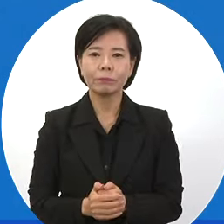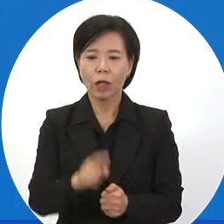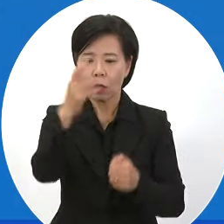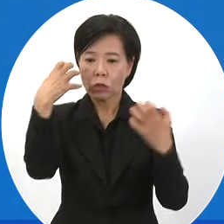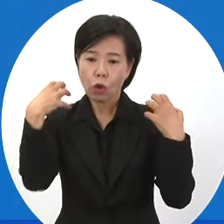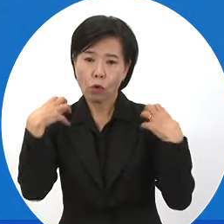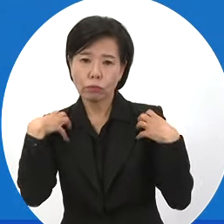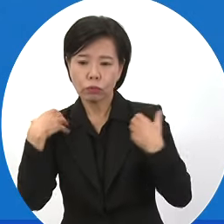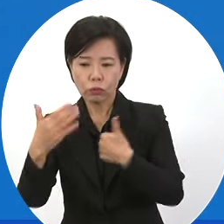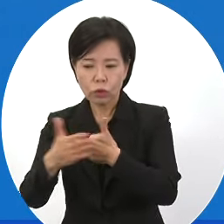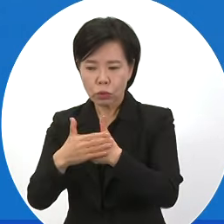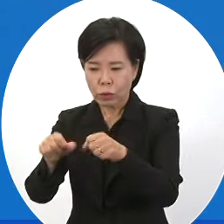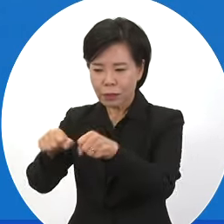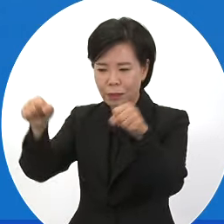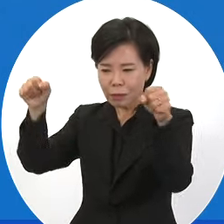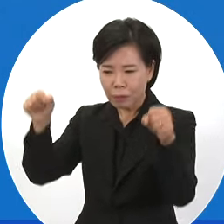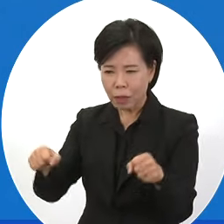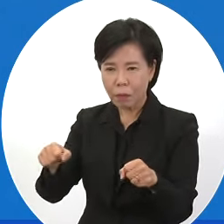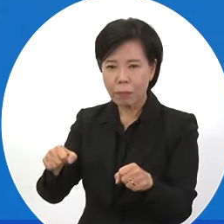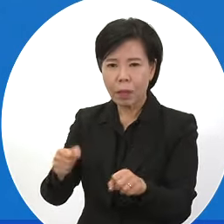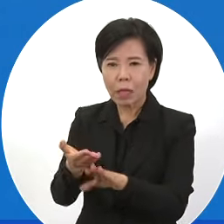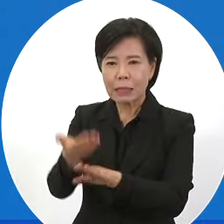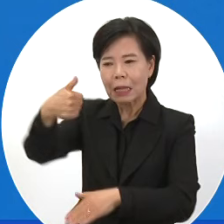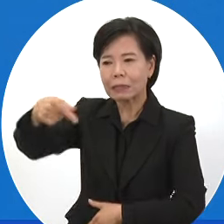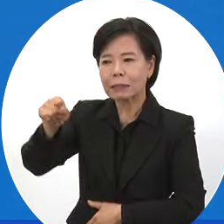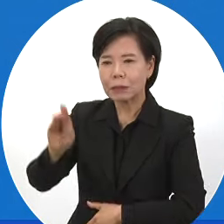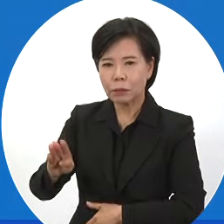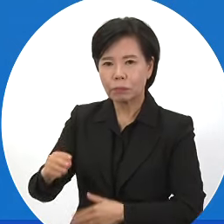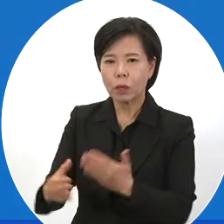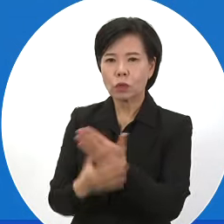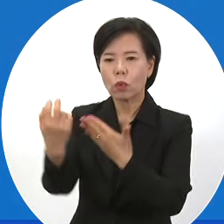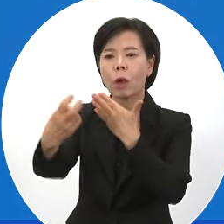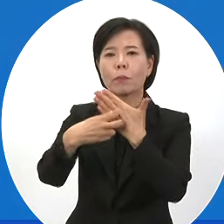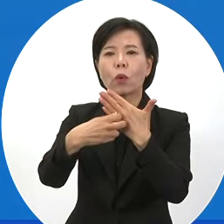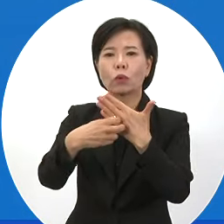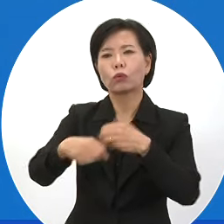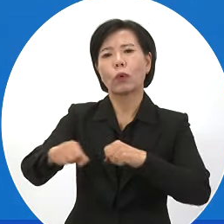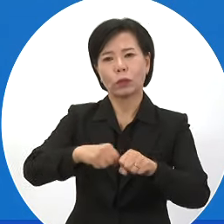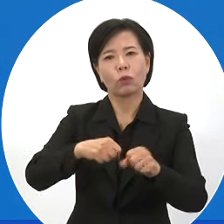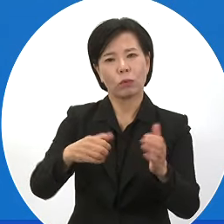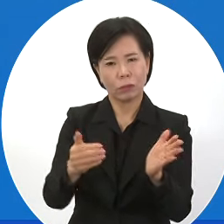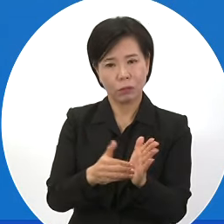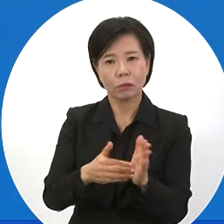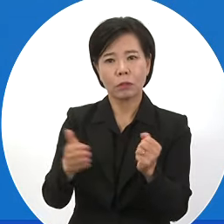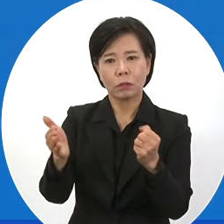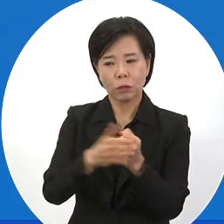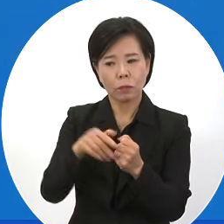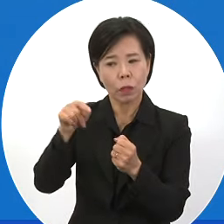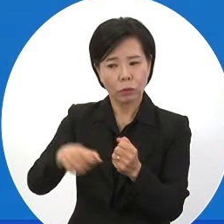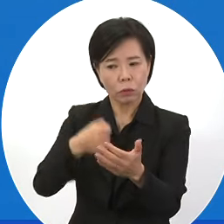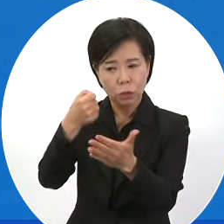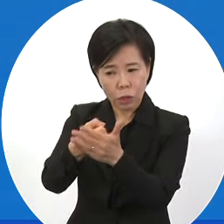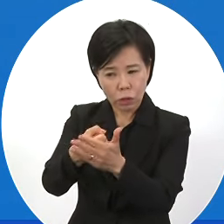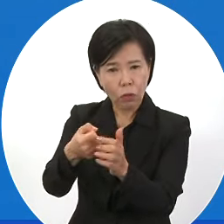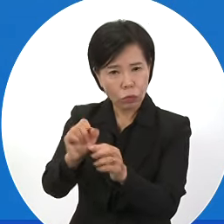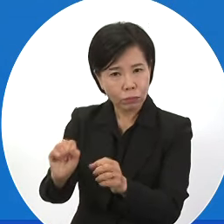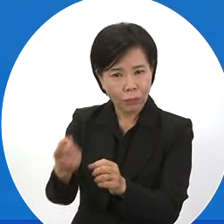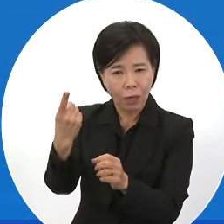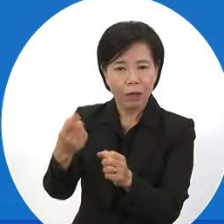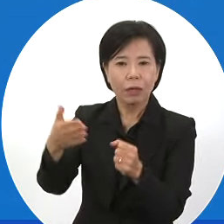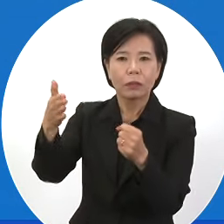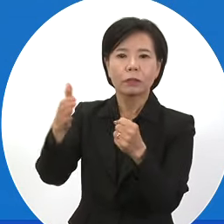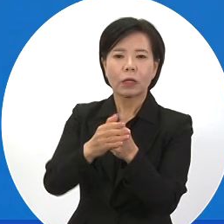우리 정부의 지원 체계가 상급종합병원 위주로 진행이 되고 있기 때문에 상급종합병원이 지정됨으로